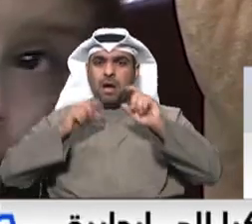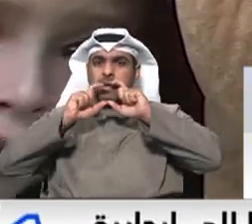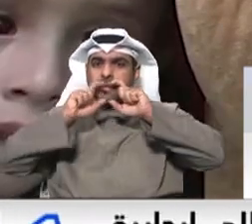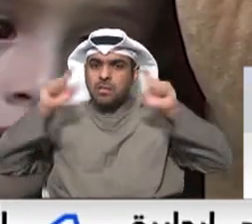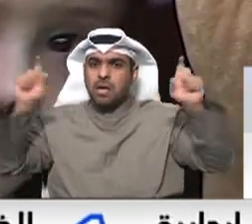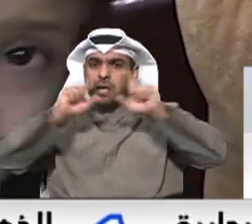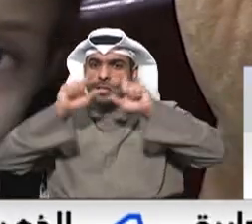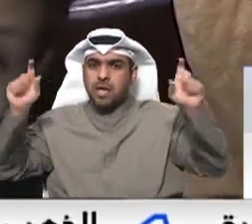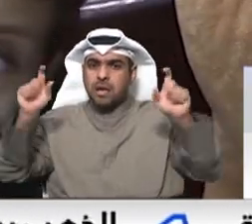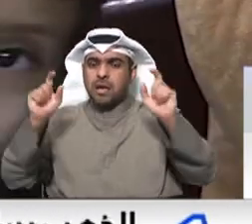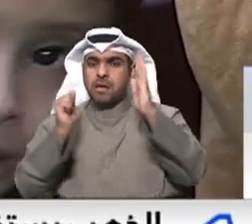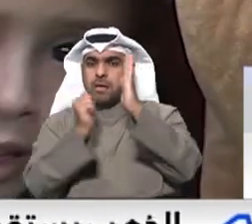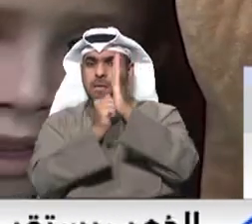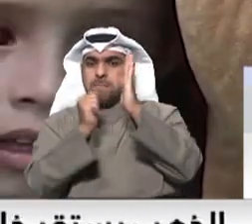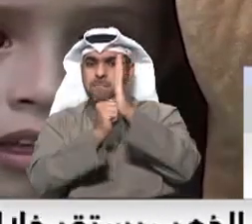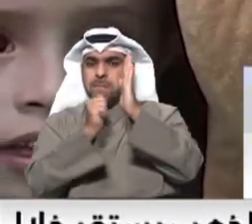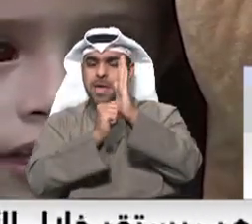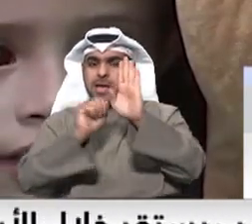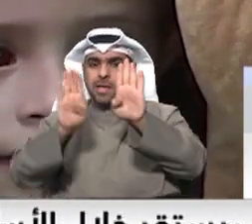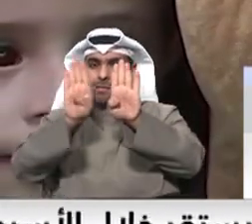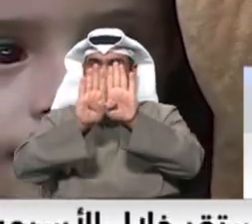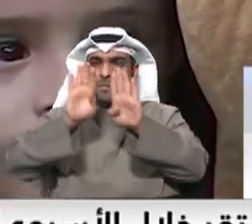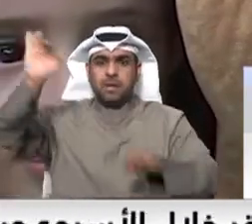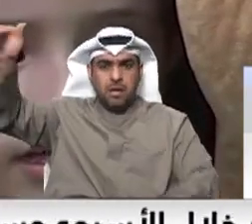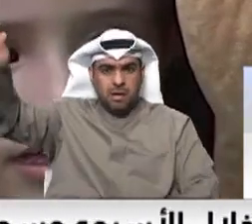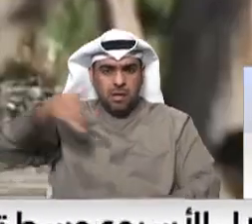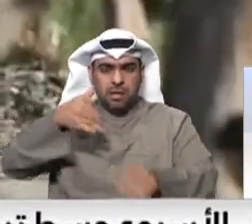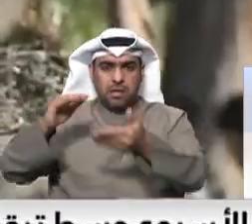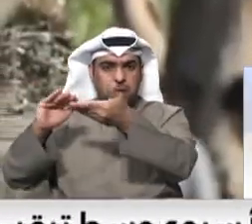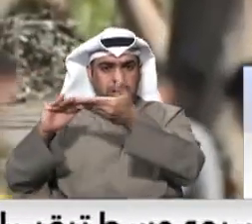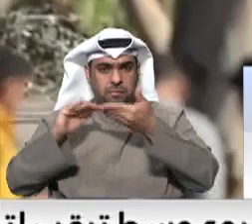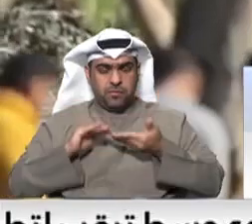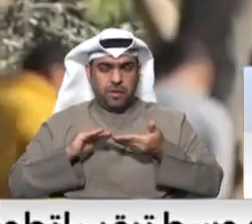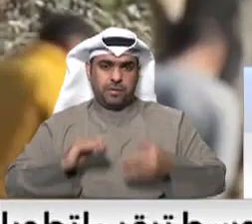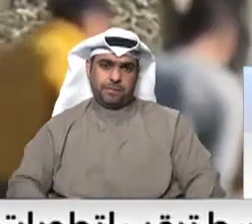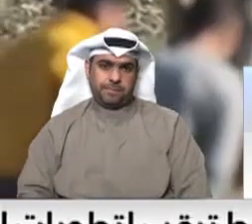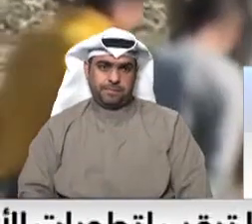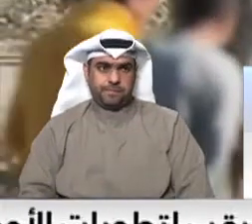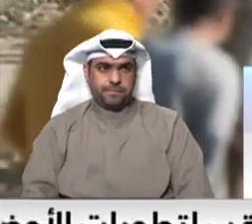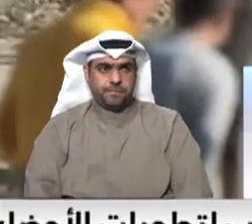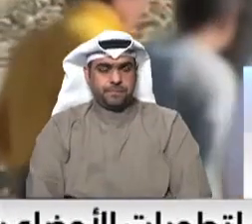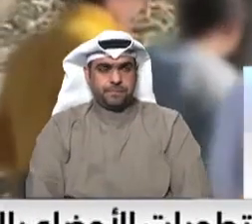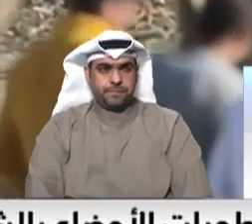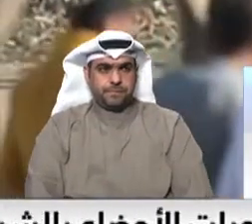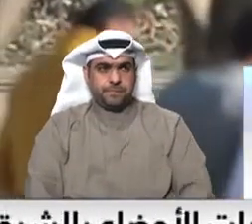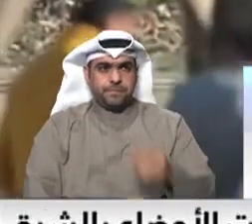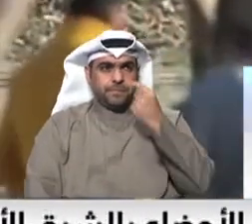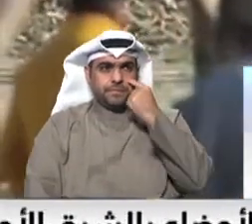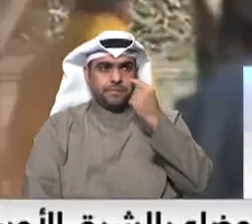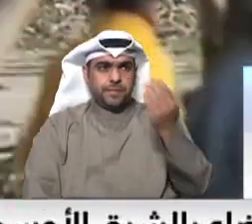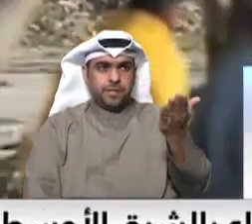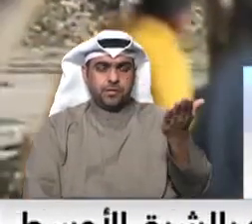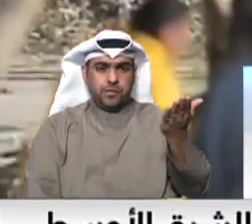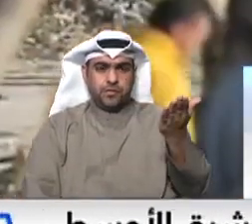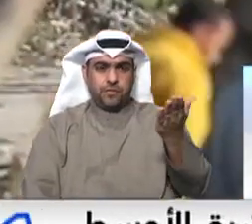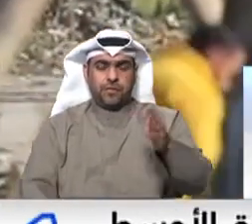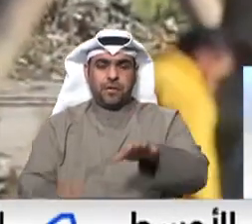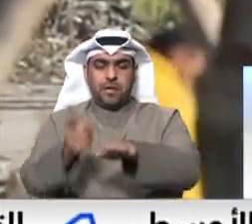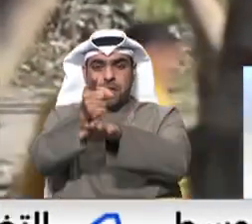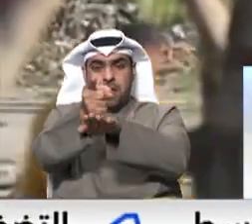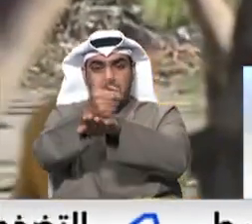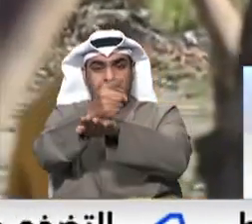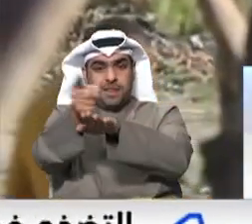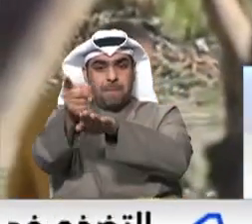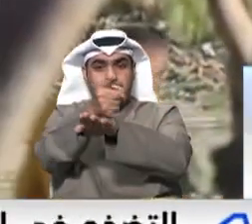الجيران أجوا معهم لهواية، ما حسيتش في حالي. كما وتقدمت الدبابات الإسرائيلية